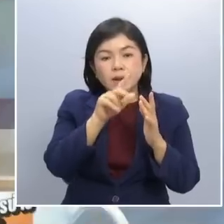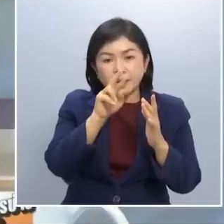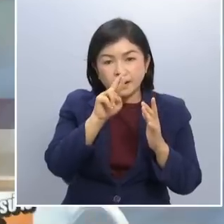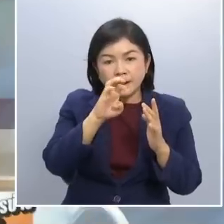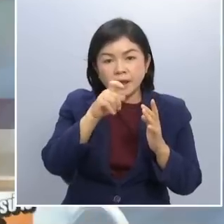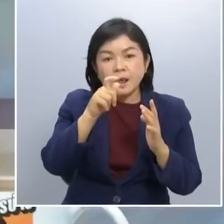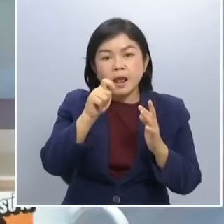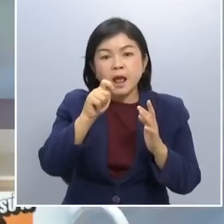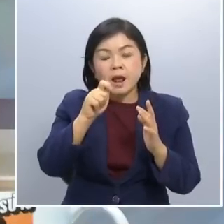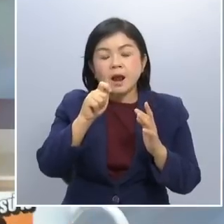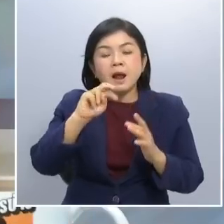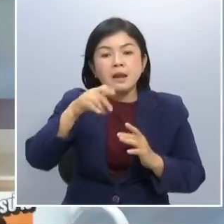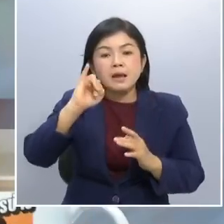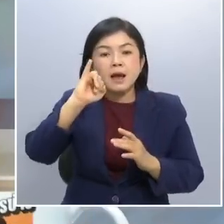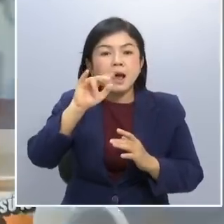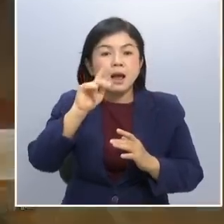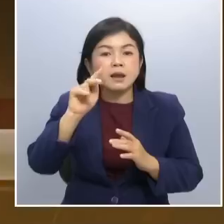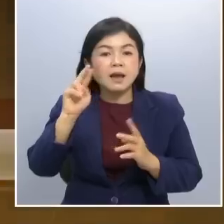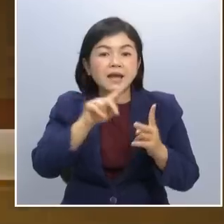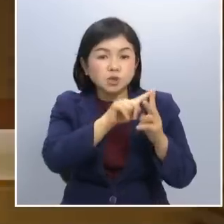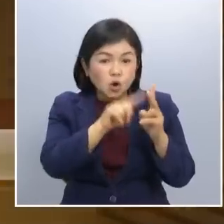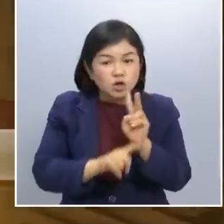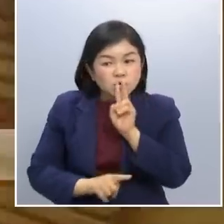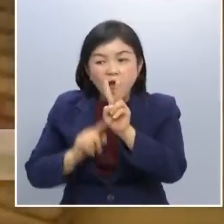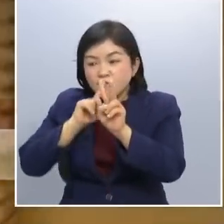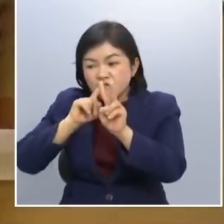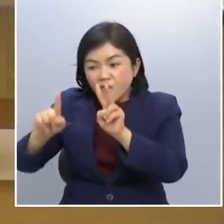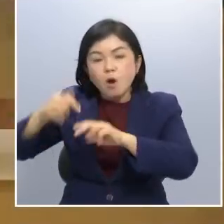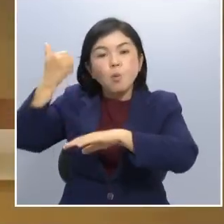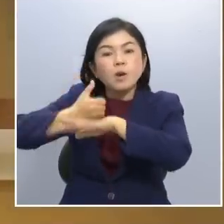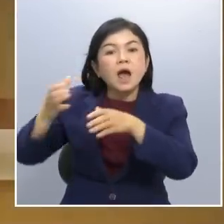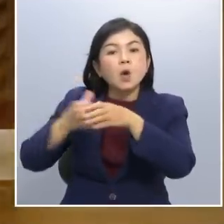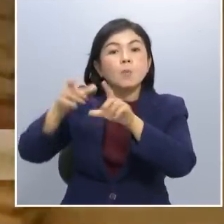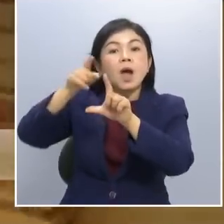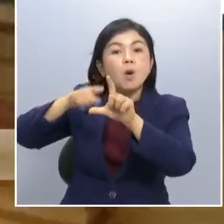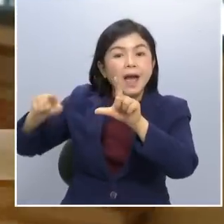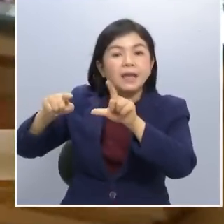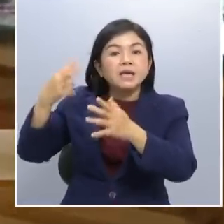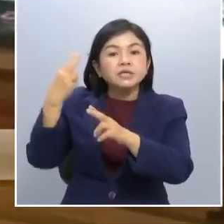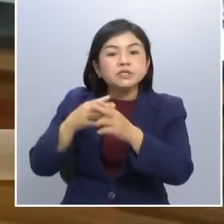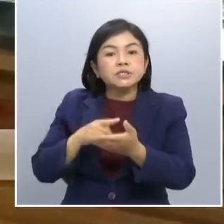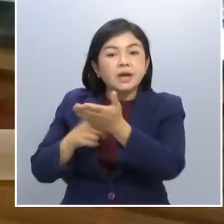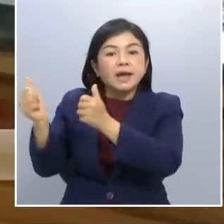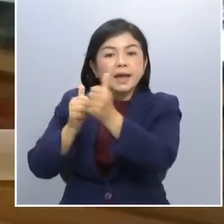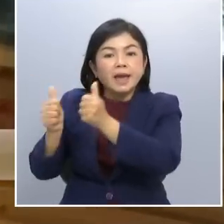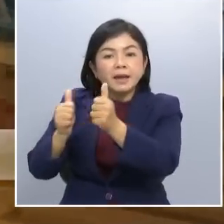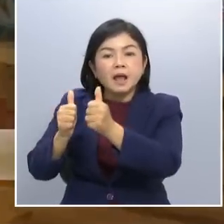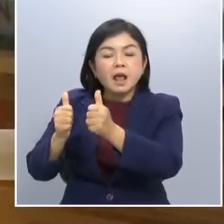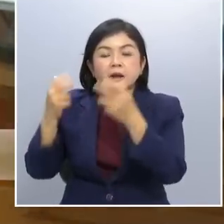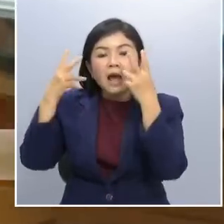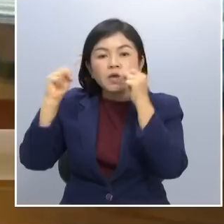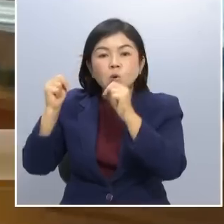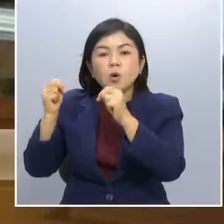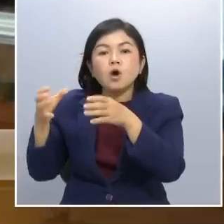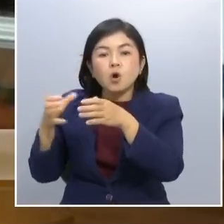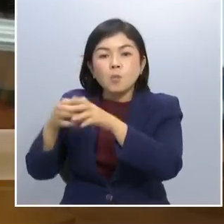กกตประเด็นกรณีพิธานลิ้มเจริญรัตน์หัวหน้าก้าวไกลและคดีนายกของพรรคก้าวไกลให้สัมภาษณ์ในรายการ